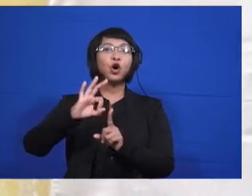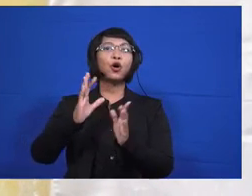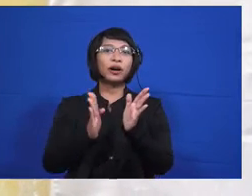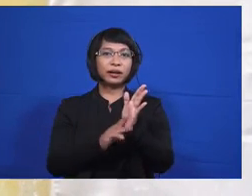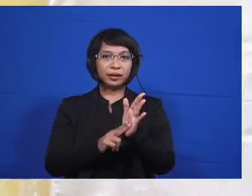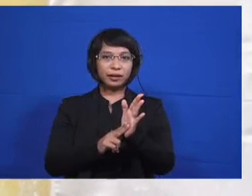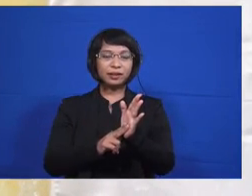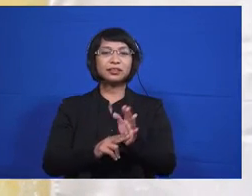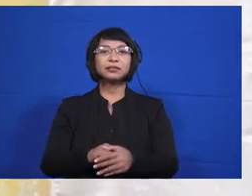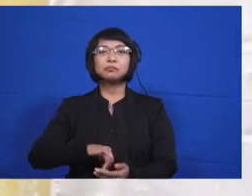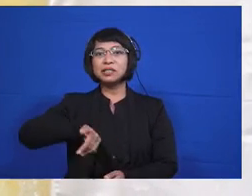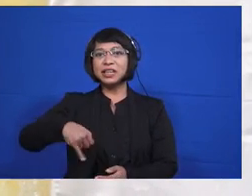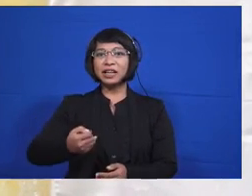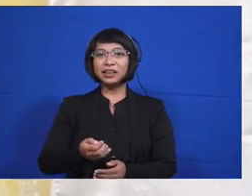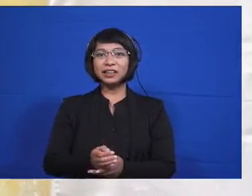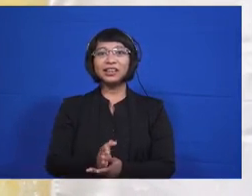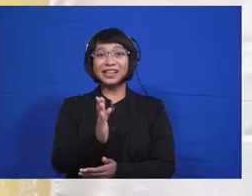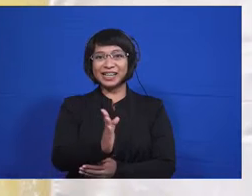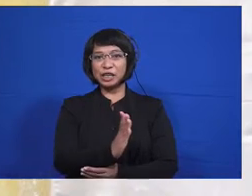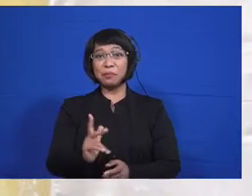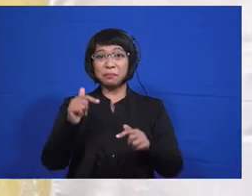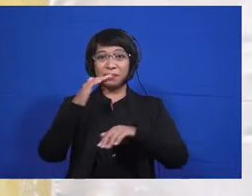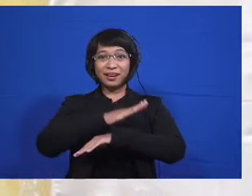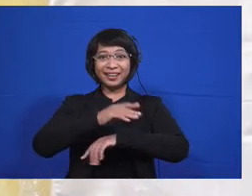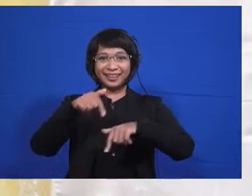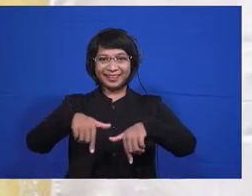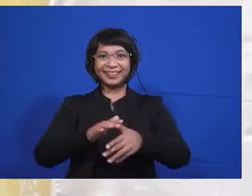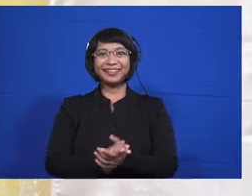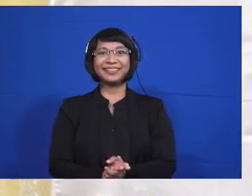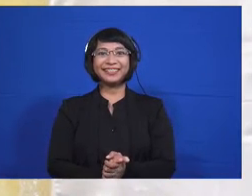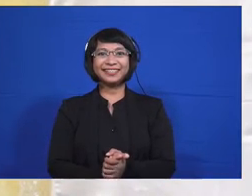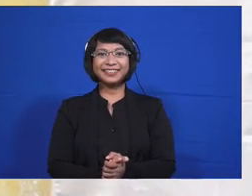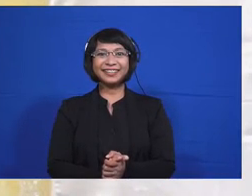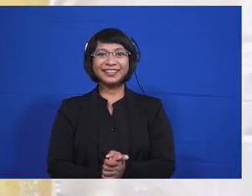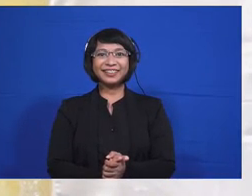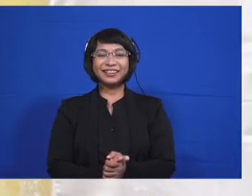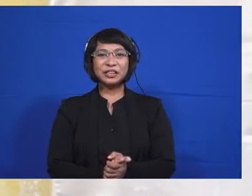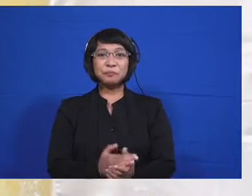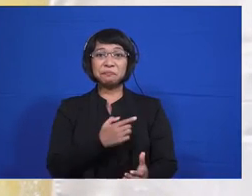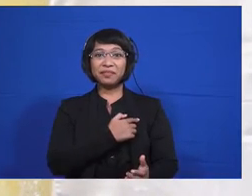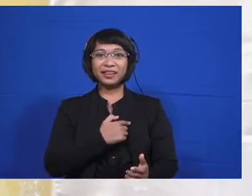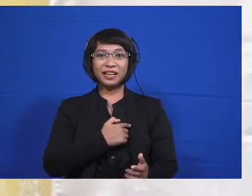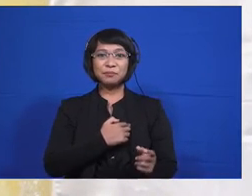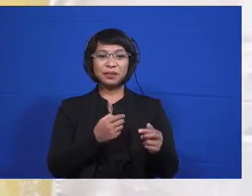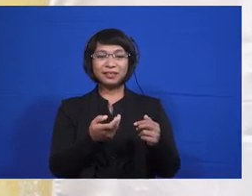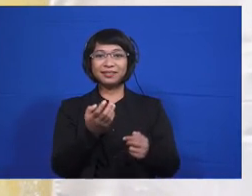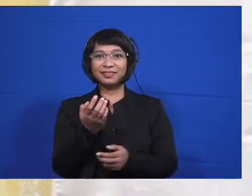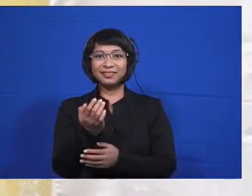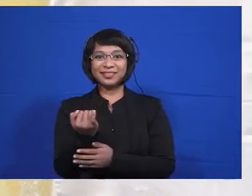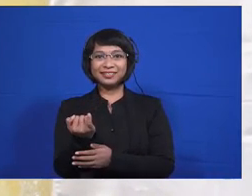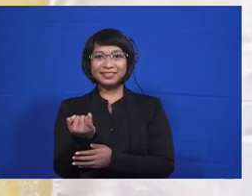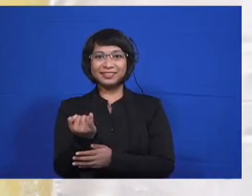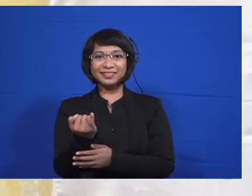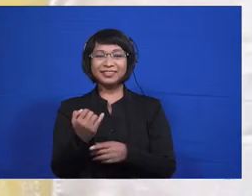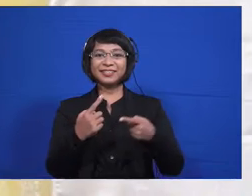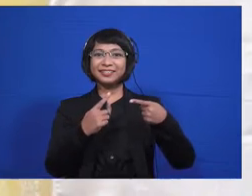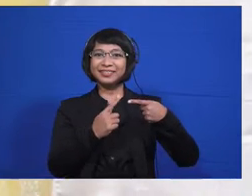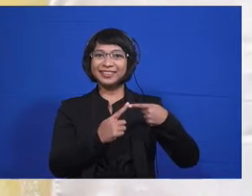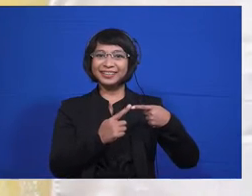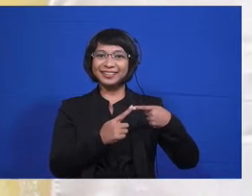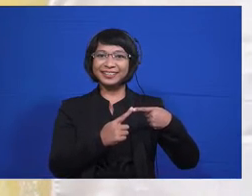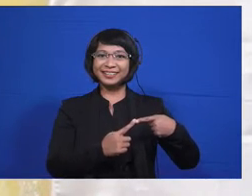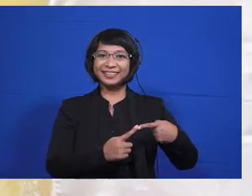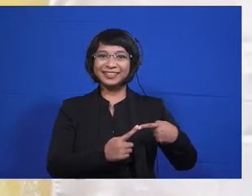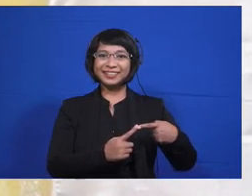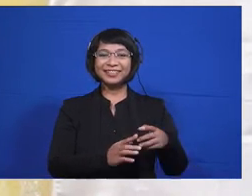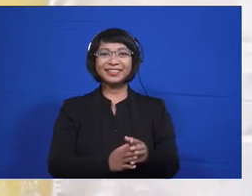menjadi imam. Adapun para diakon yang akan ditahbiskan menjadi imam adalah sebagai berikut.